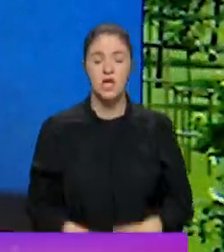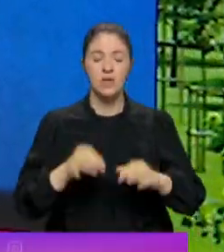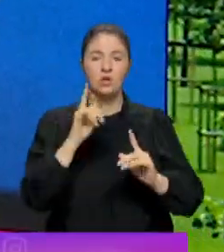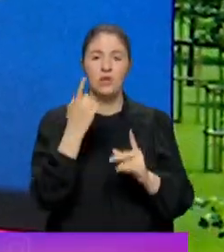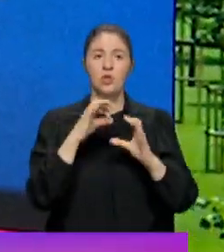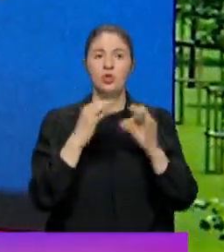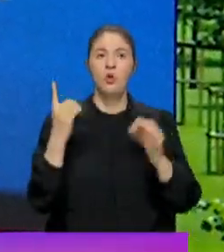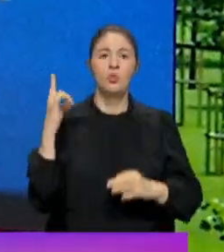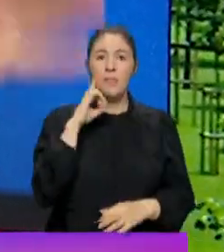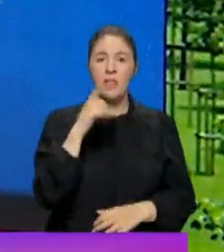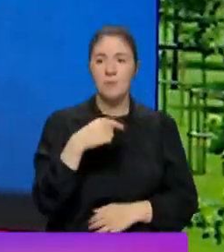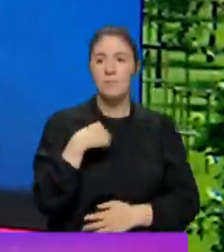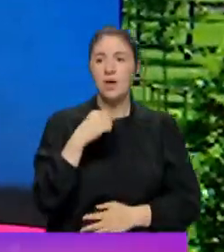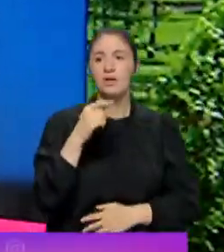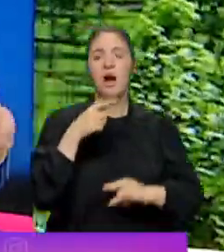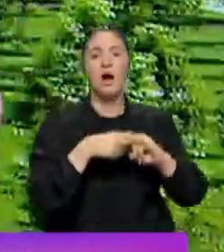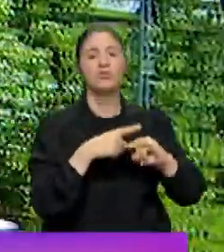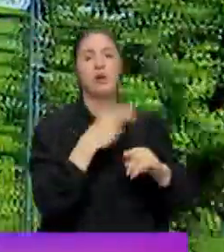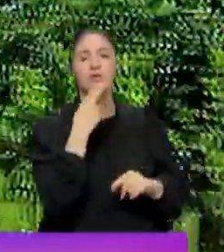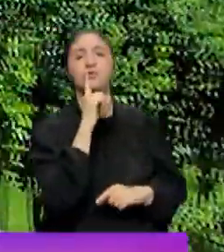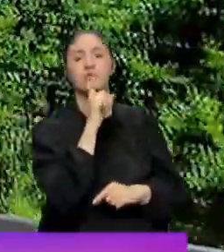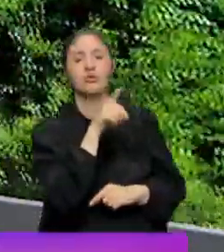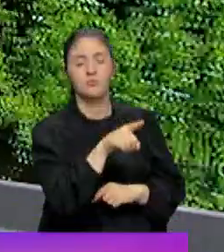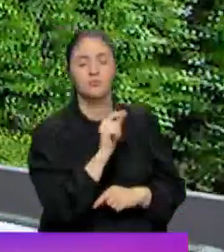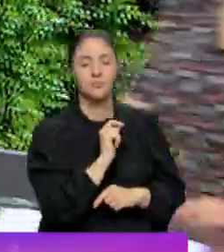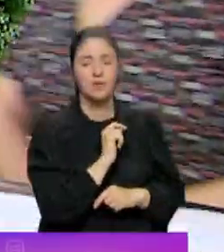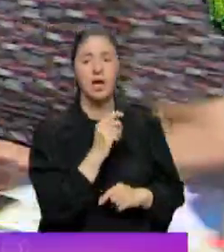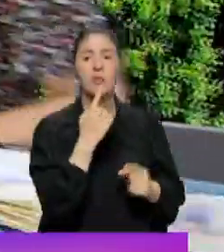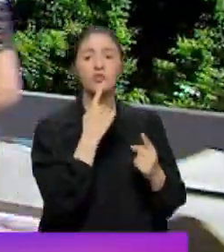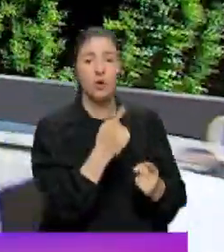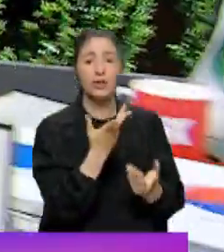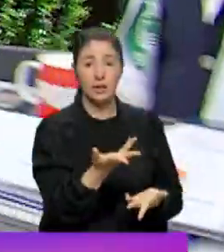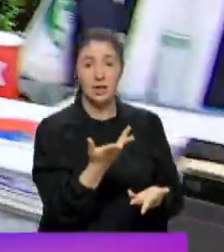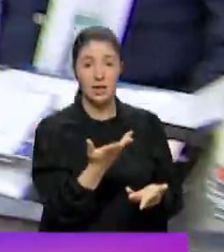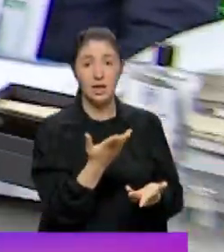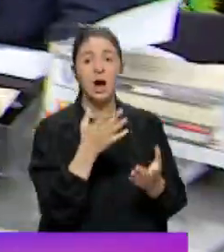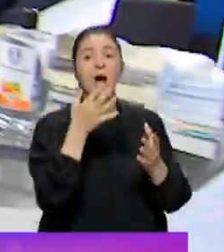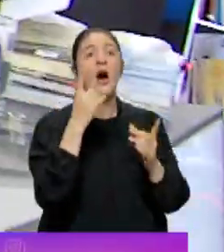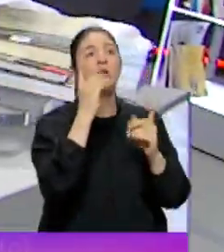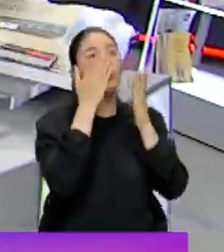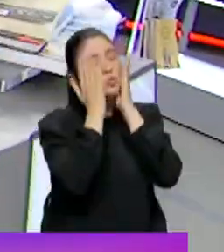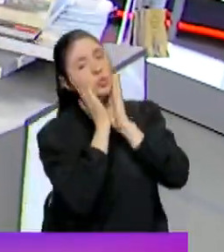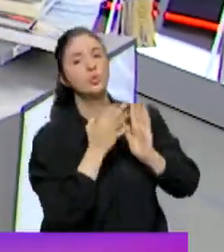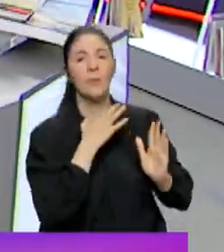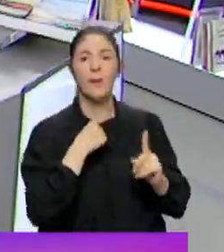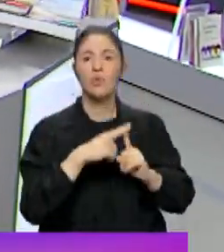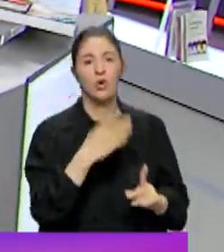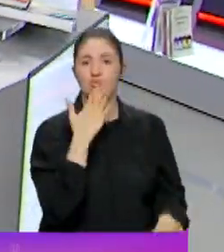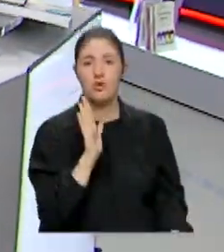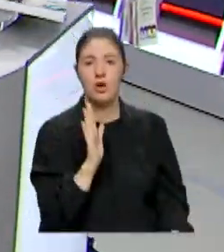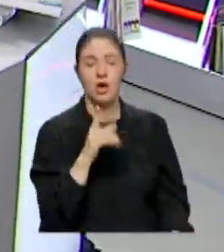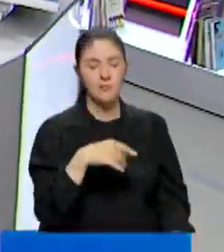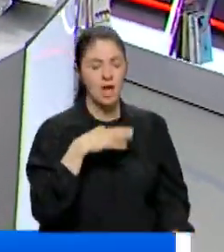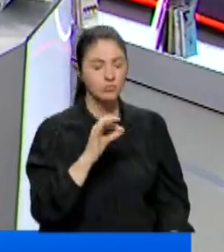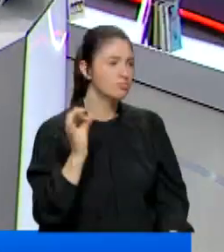Şimdi şöyle bir cümle duydunuz mu? Ben Hacer Fogo'ya soracağım. Diyor ki, Allah'a şükür torunum yok diyor. Şimdi